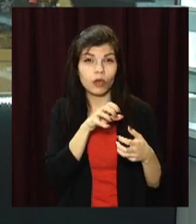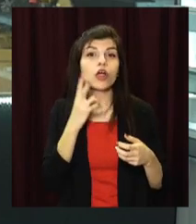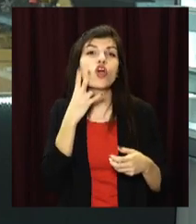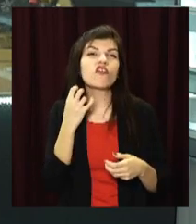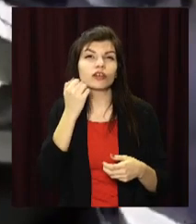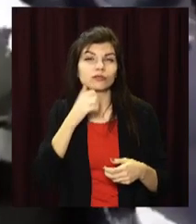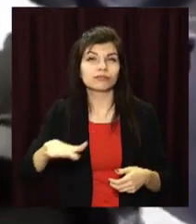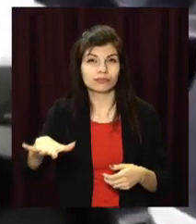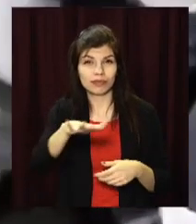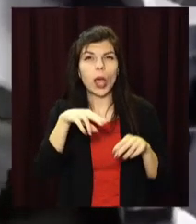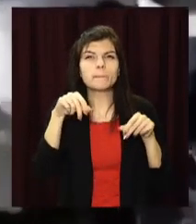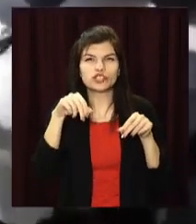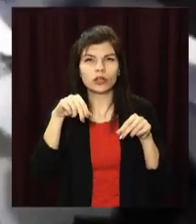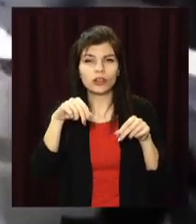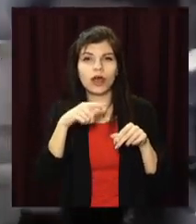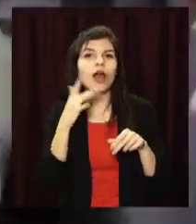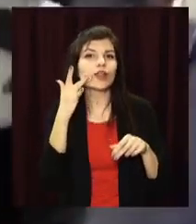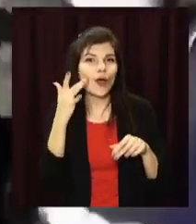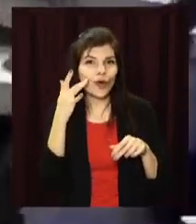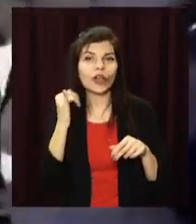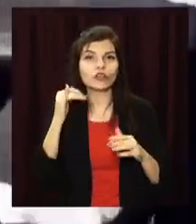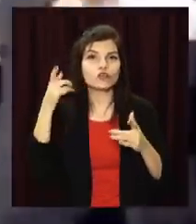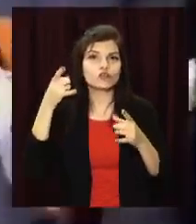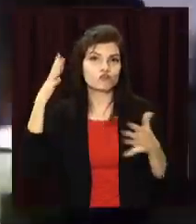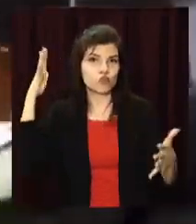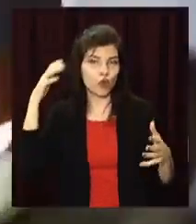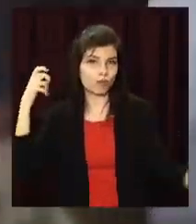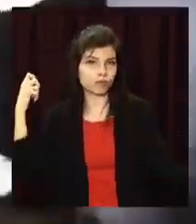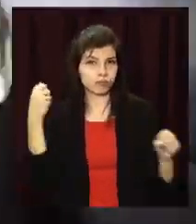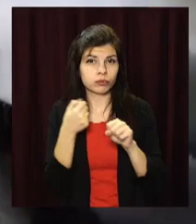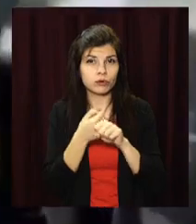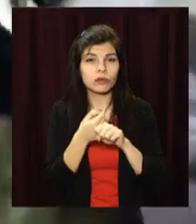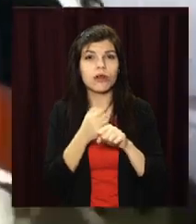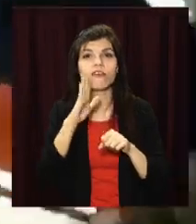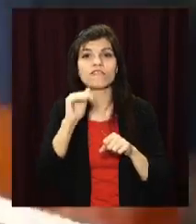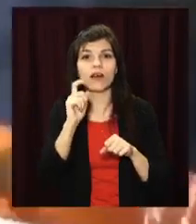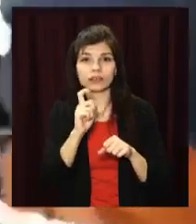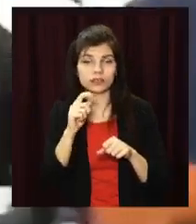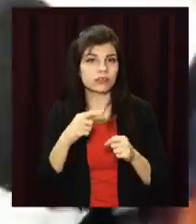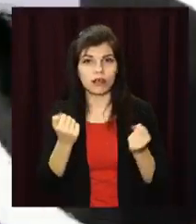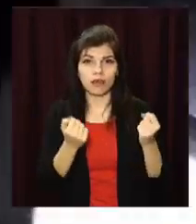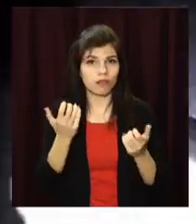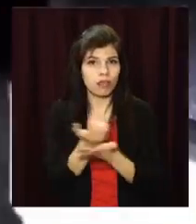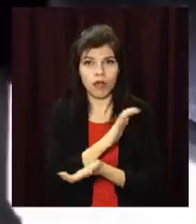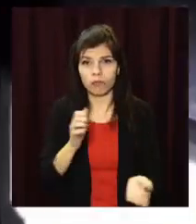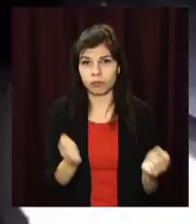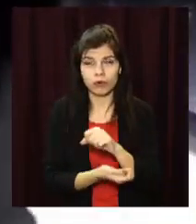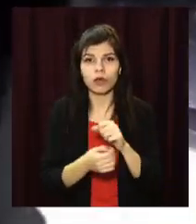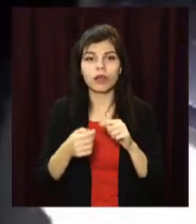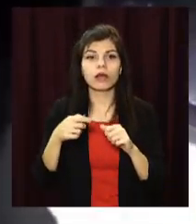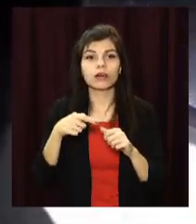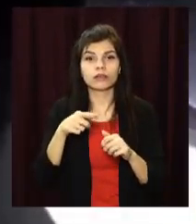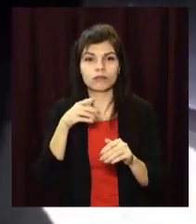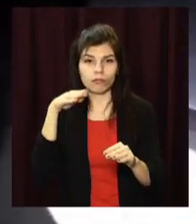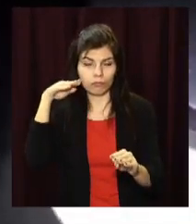району зіштовхнулися легковик та вантажівка. За попередньою інформацією, водій ВАЗу не впорався з керуванням і врізався у тягач, що стояв на